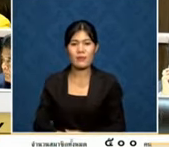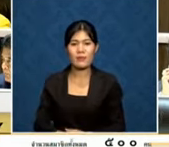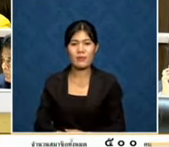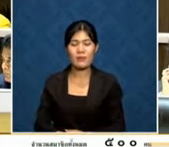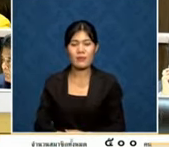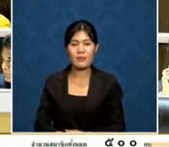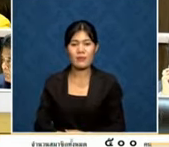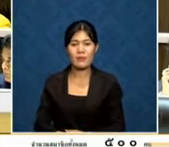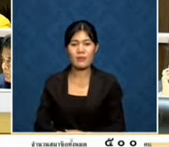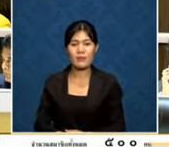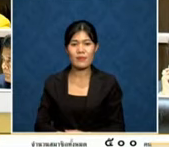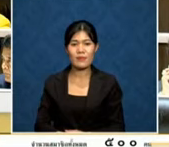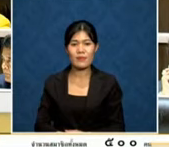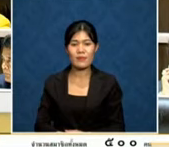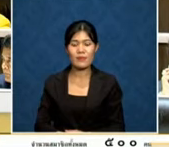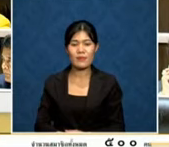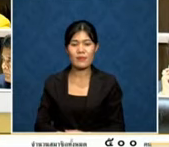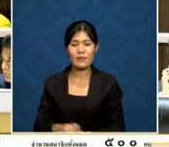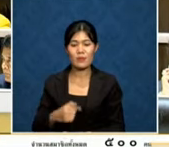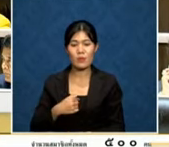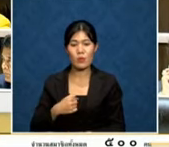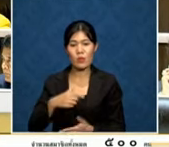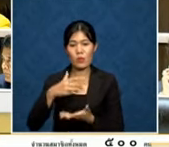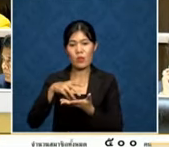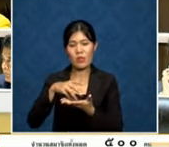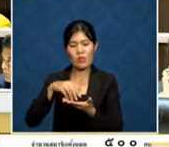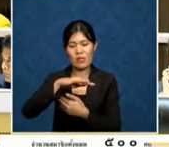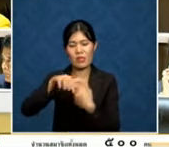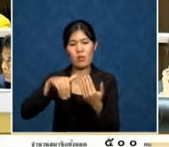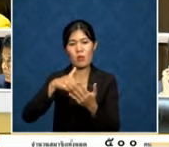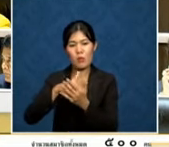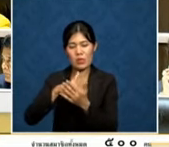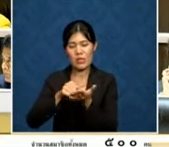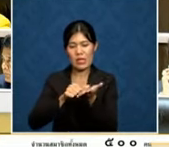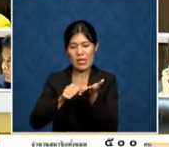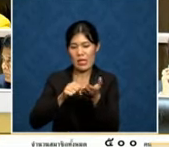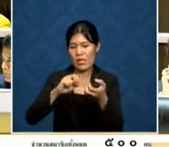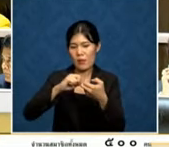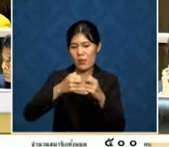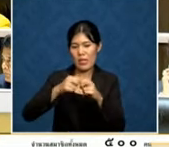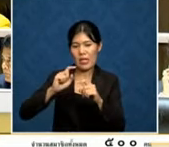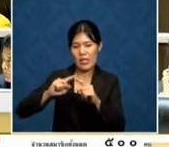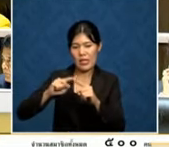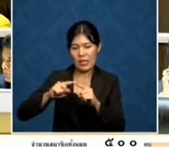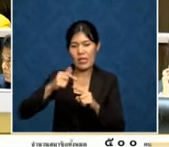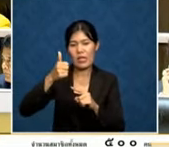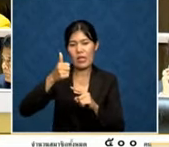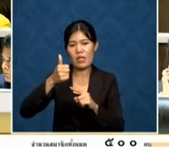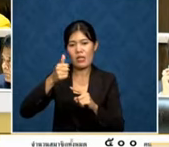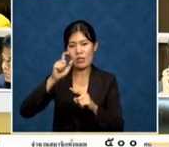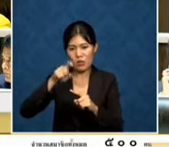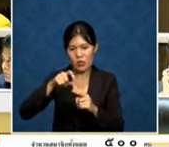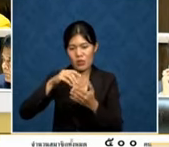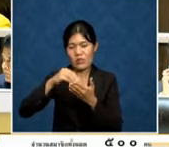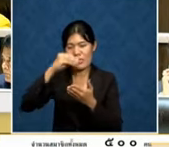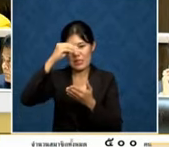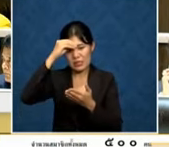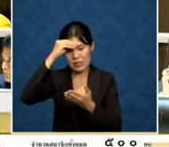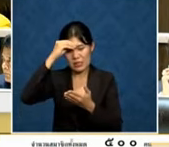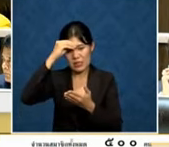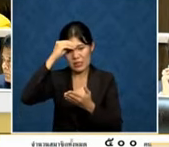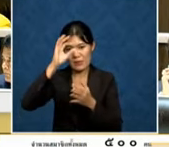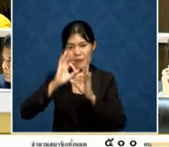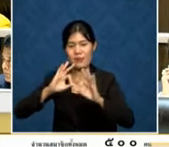เห็นภาพลักษณนะครับว่าทุกอย่างแก้ได้ด้วยการศึกษาผมทยกตัวอย่างในวันนี้อครับผมยกตัว